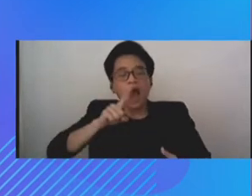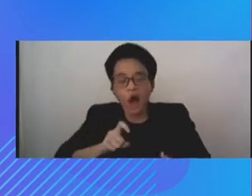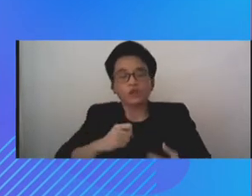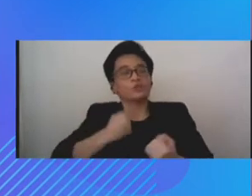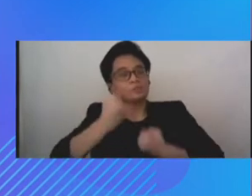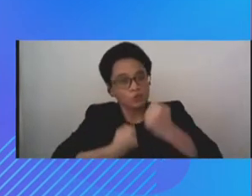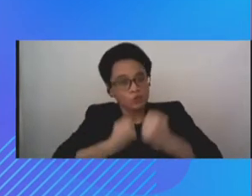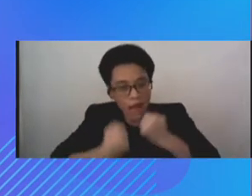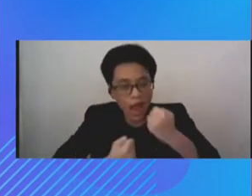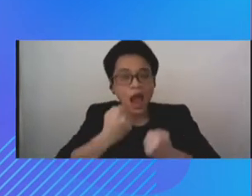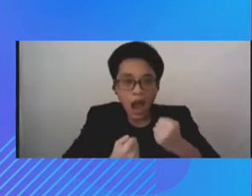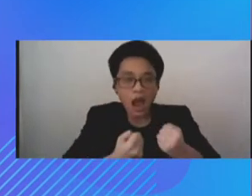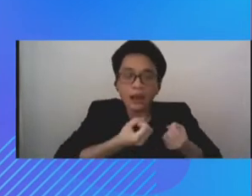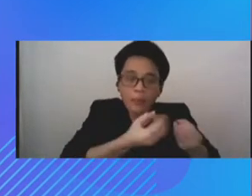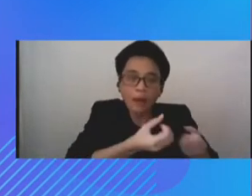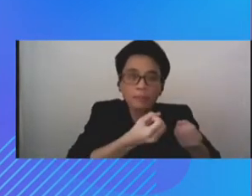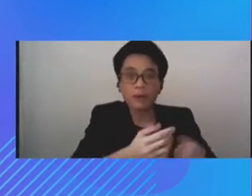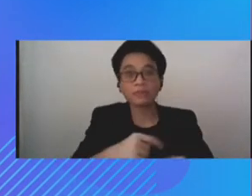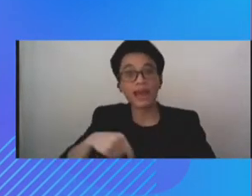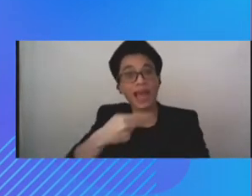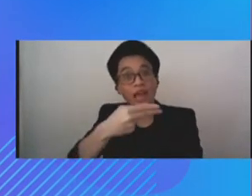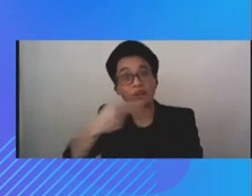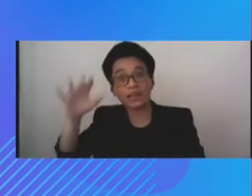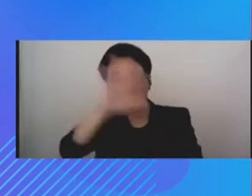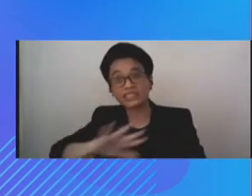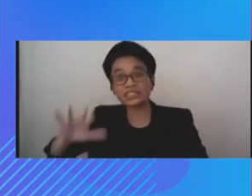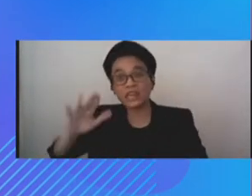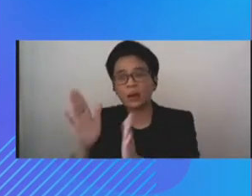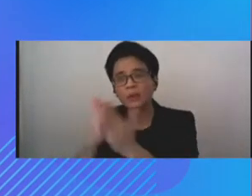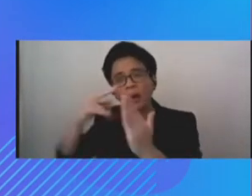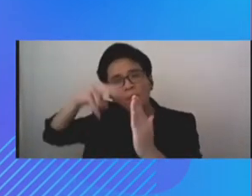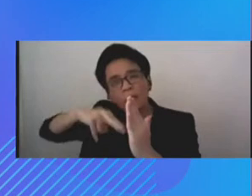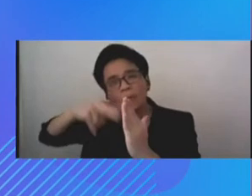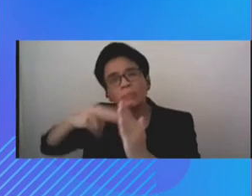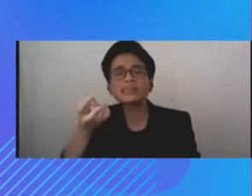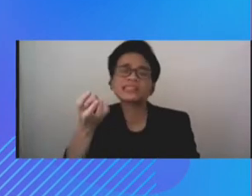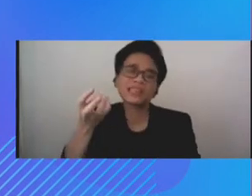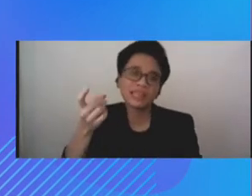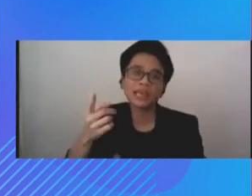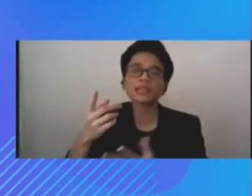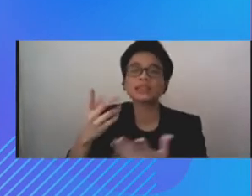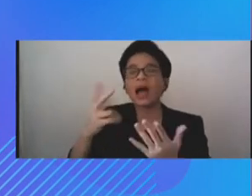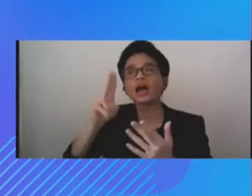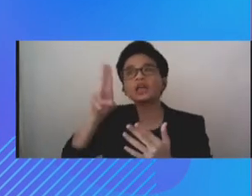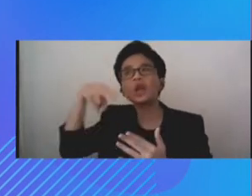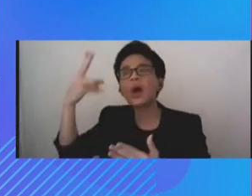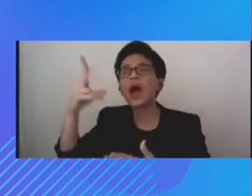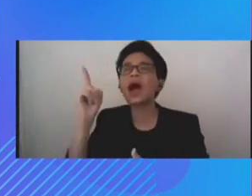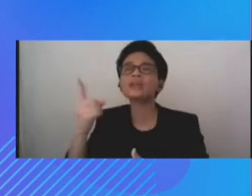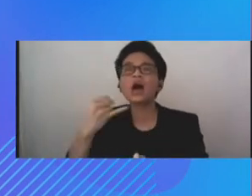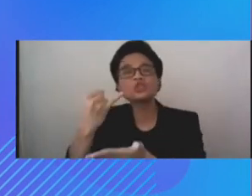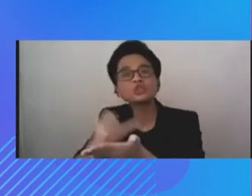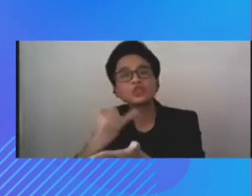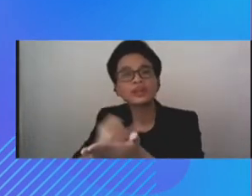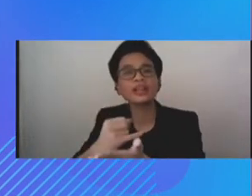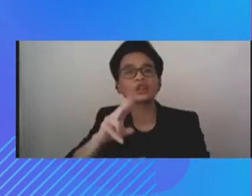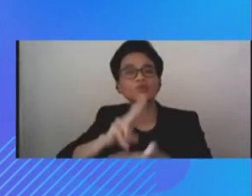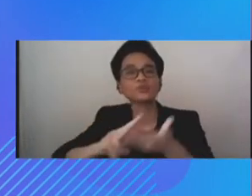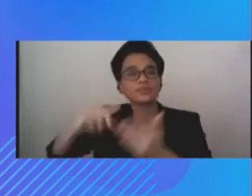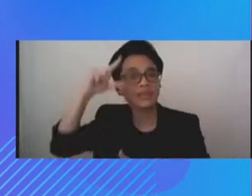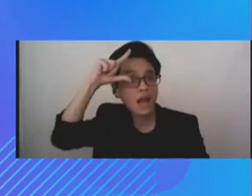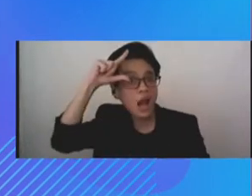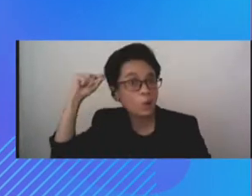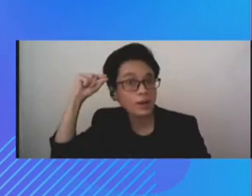resourcesnya sedikit, nggak tahu, ya udah saya cari keluar. Alhamdulillah ketemu, saya baca ada jurnal dari Gallaudet itu bagaimana